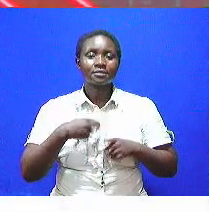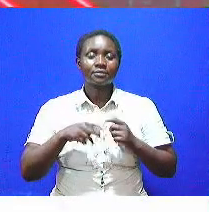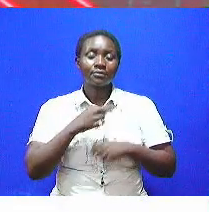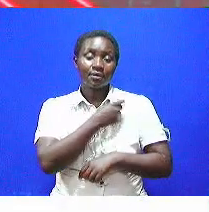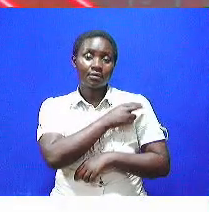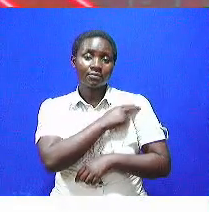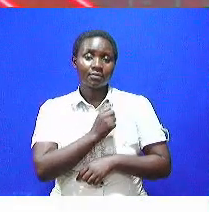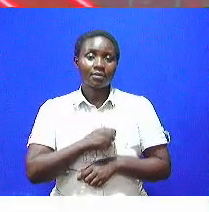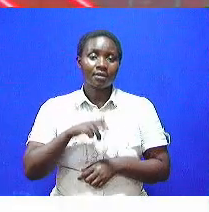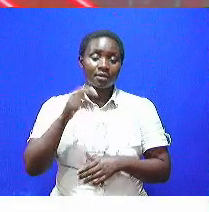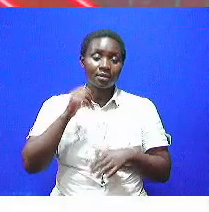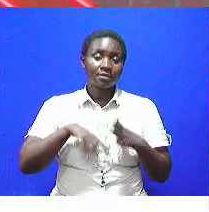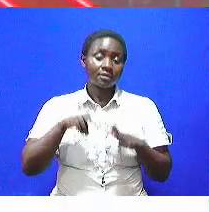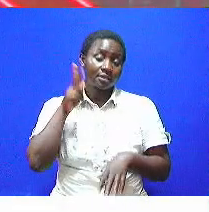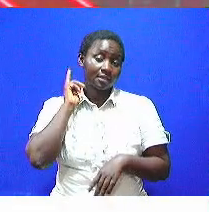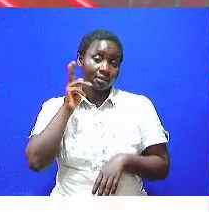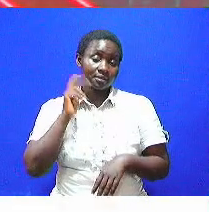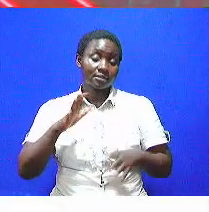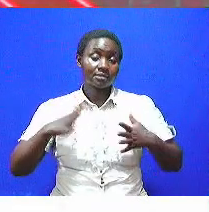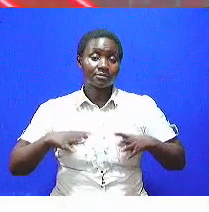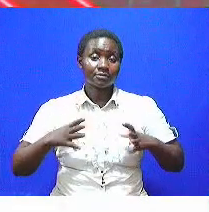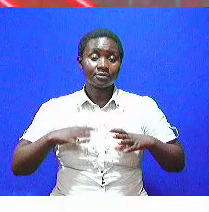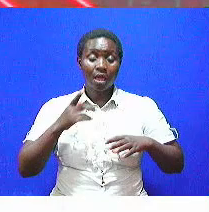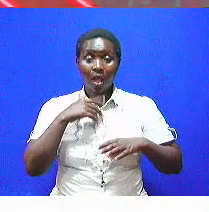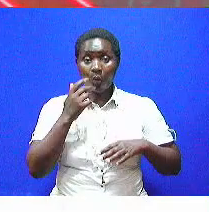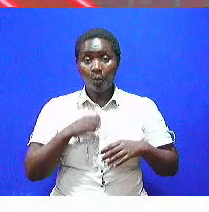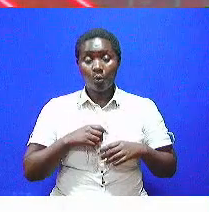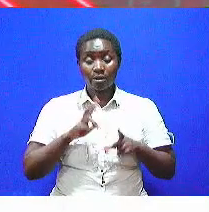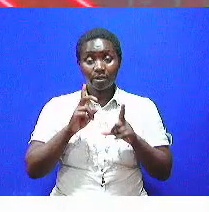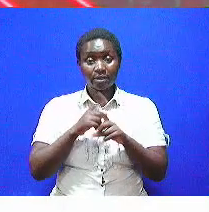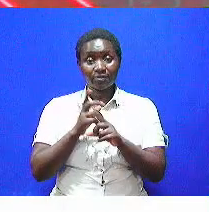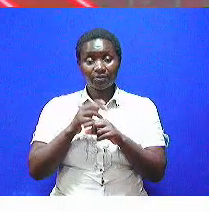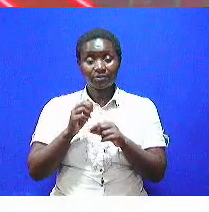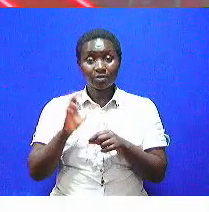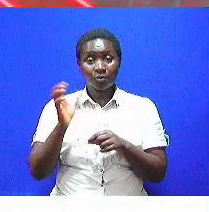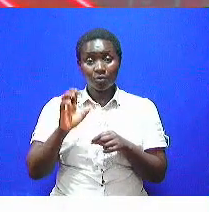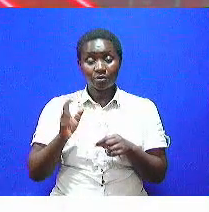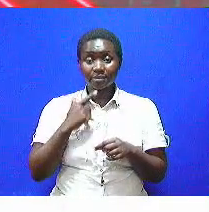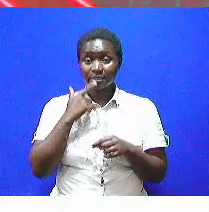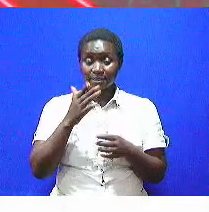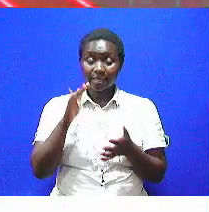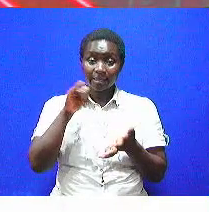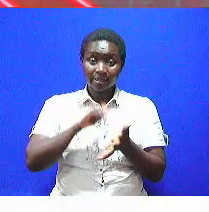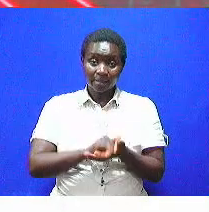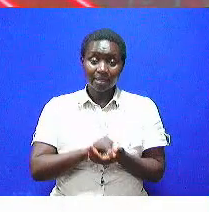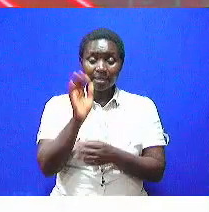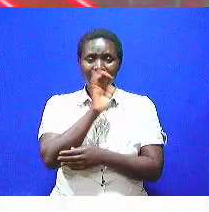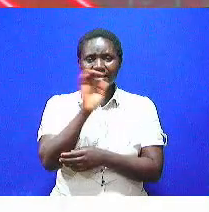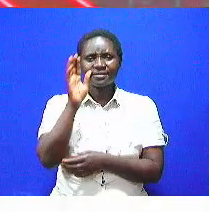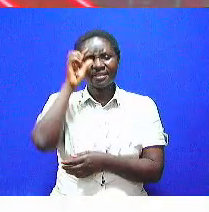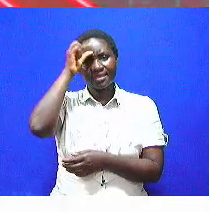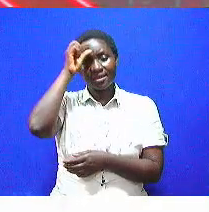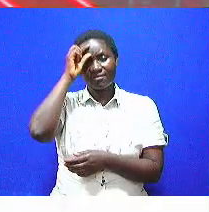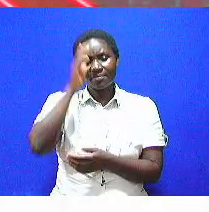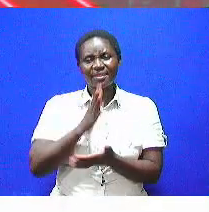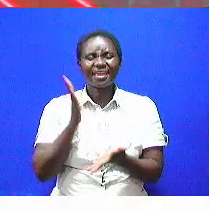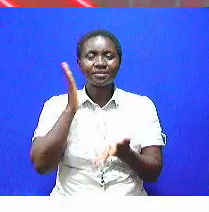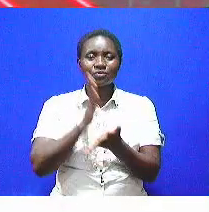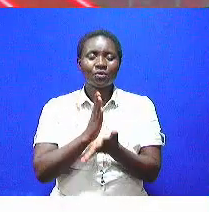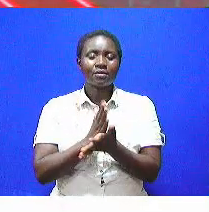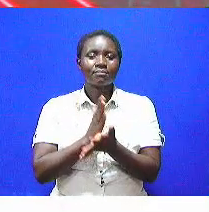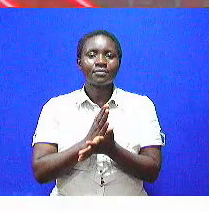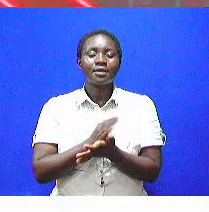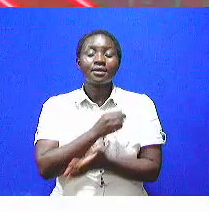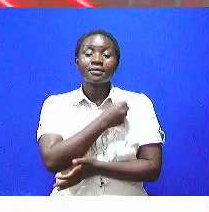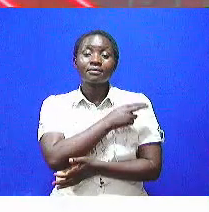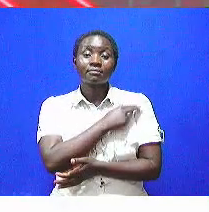eyo ya kisi kubatikana bamenyi vechi ward echohni go banyara koba bako boli ya serikali nyara ko gwe kwene kebune nya gitari yo